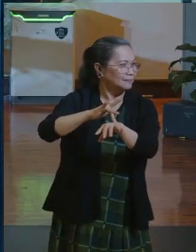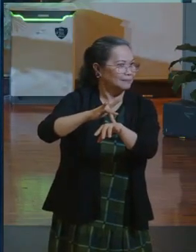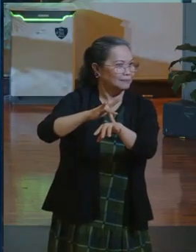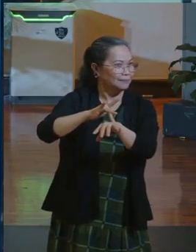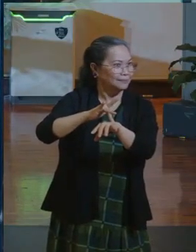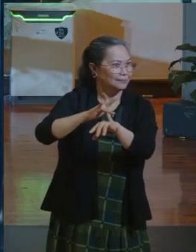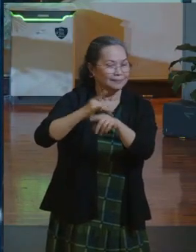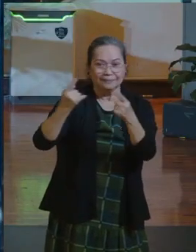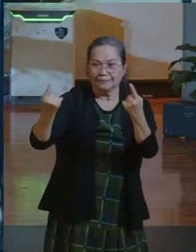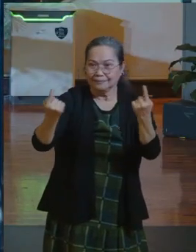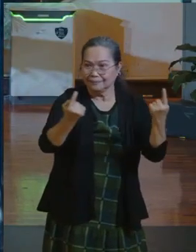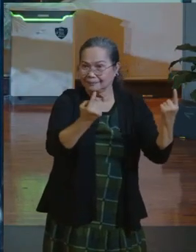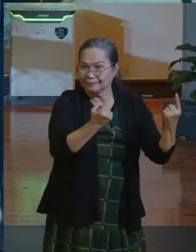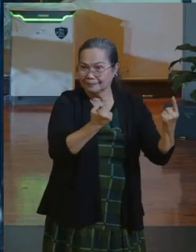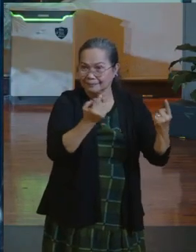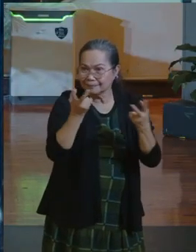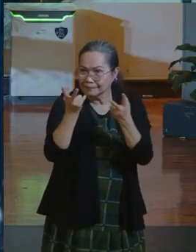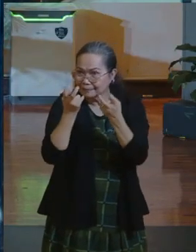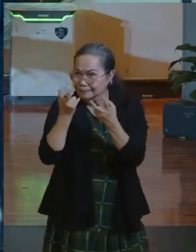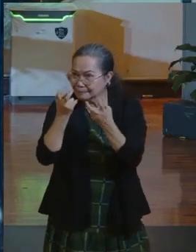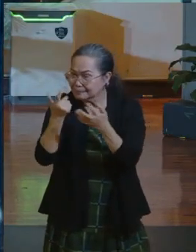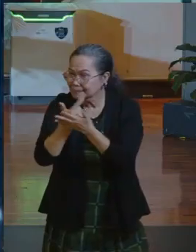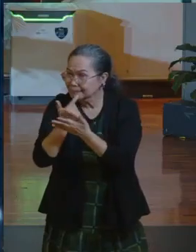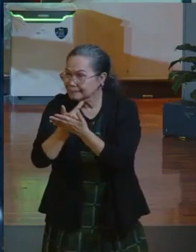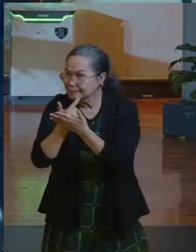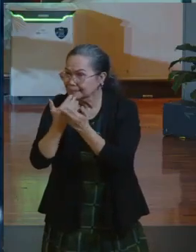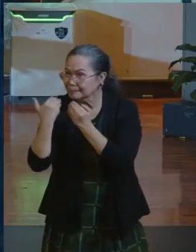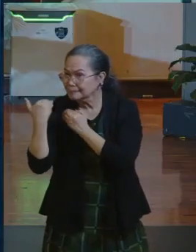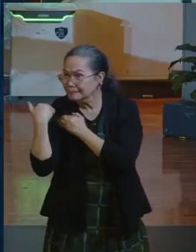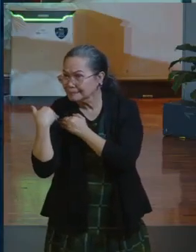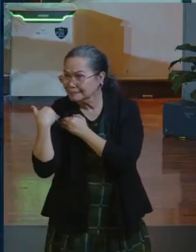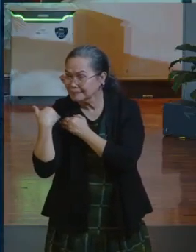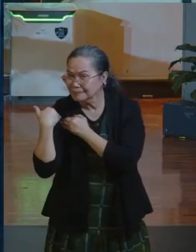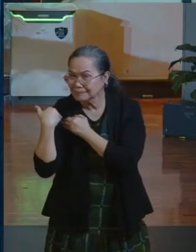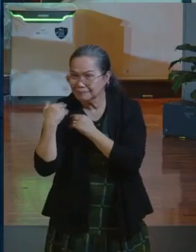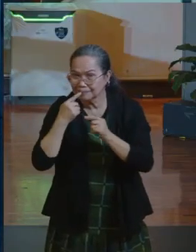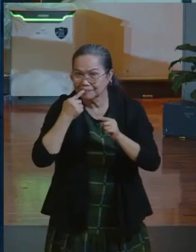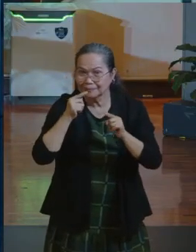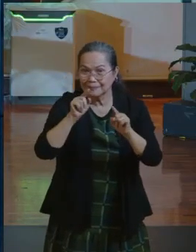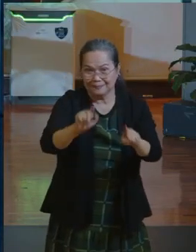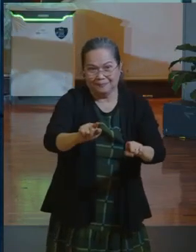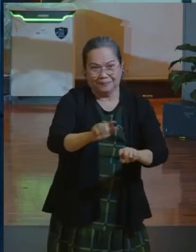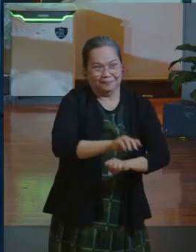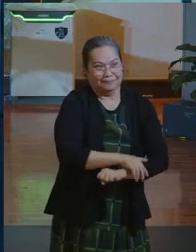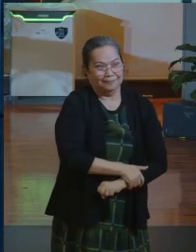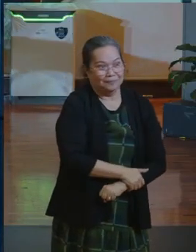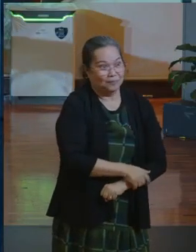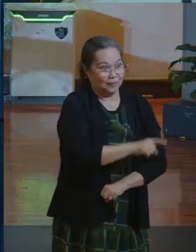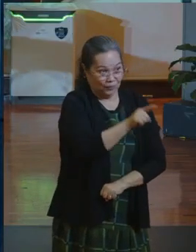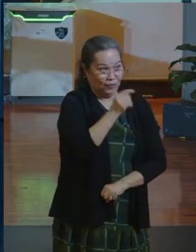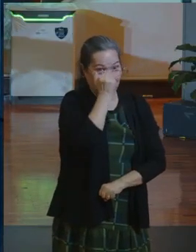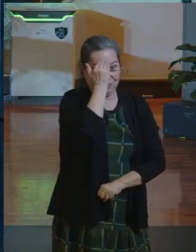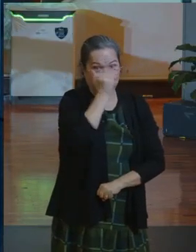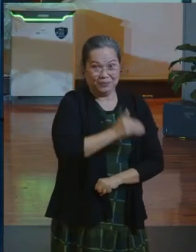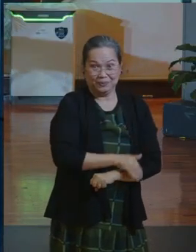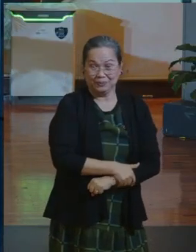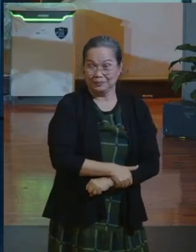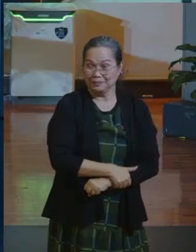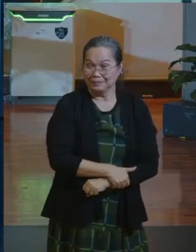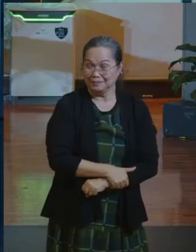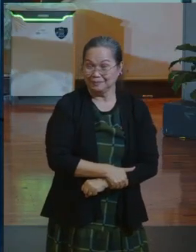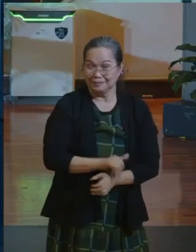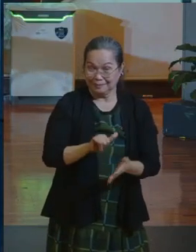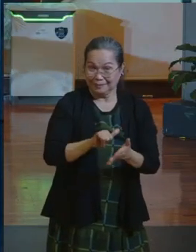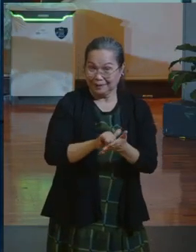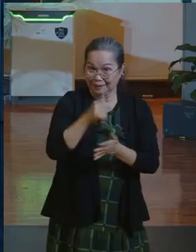Ang bawat makaliling na ebanghelyo ay mananagot sa kanilang pagtugon. Alam niyo ba, na